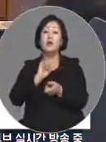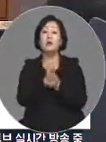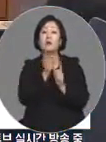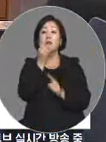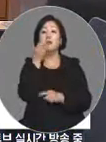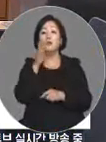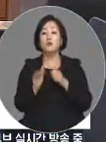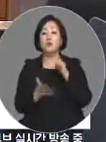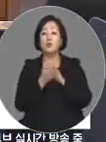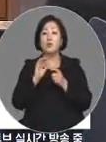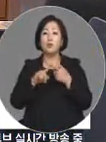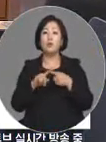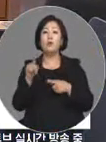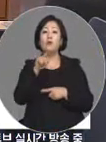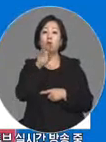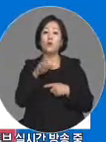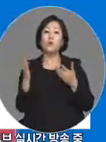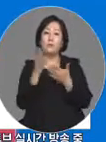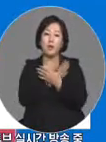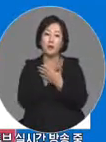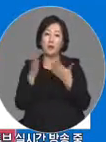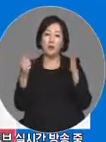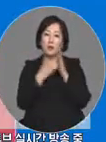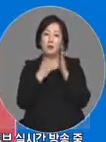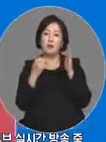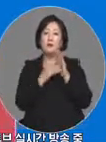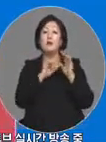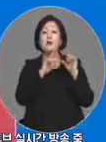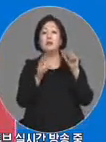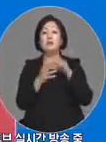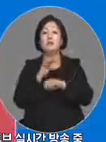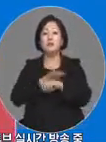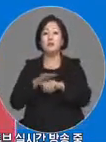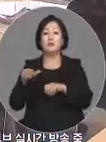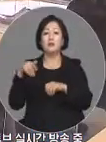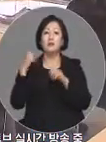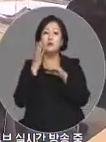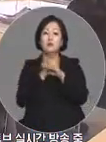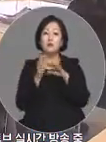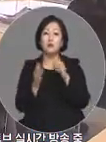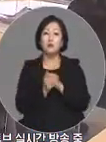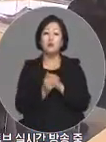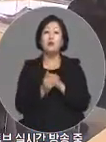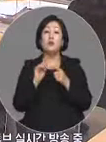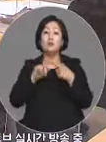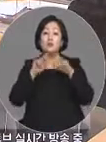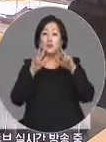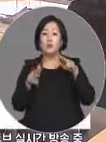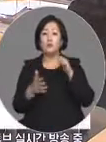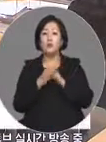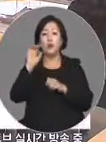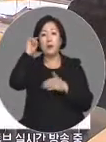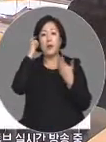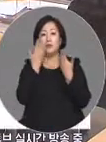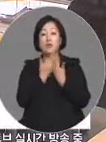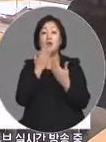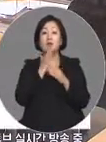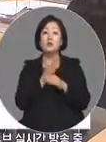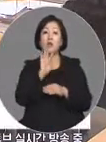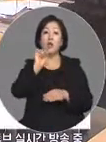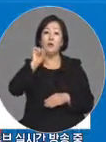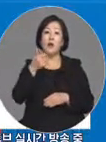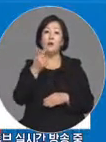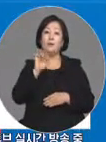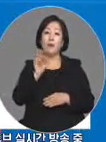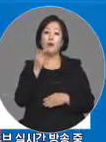것으로 알려져 판세를 흔들 승부수로 작용할 거란 관측입니다. 특히 컷오프 결과에 반발한 박맹우 전